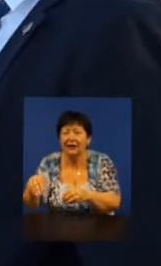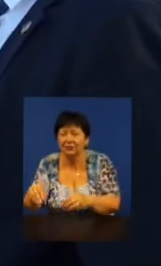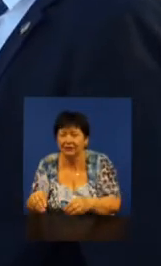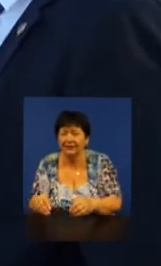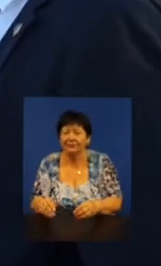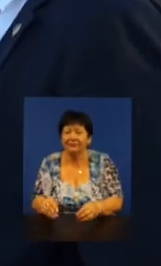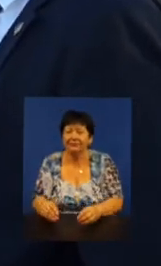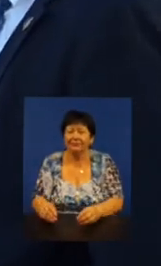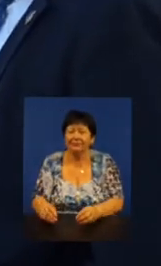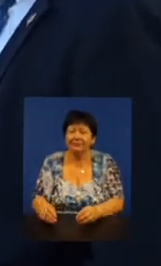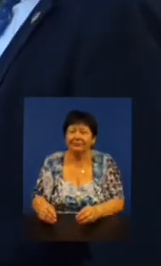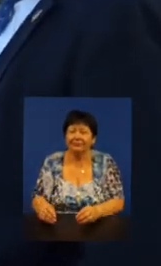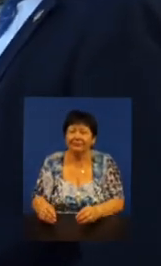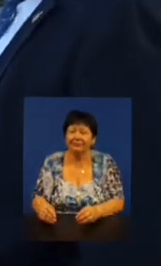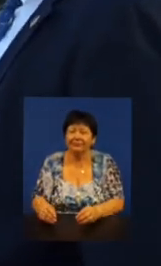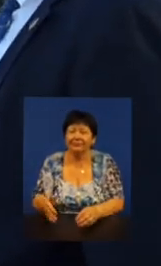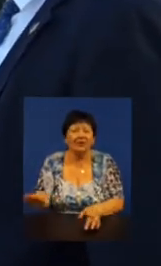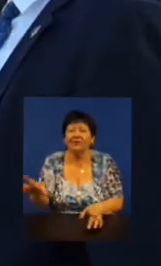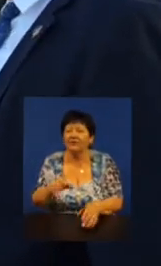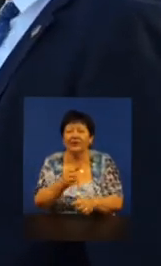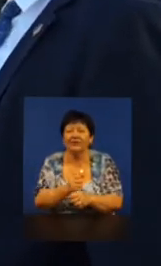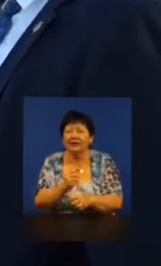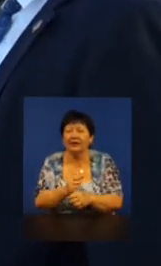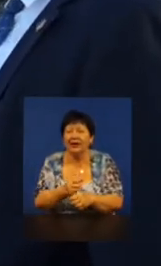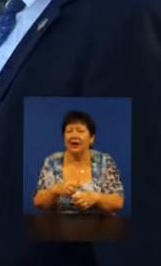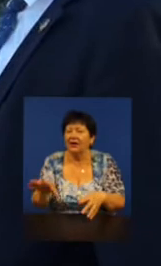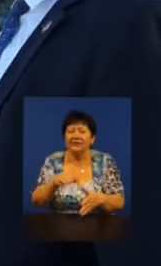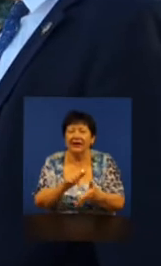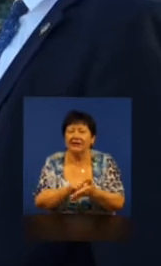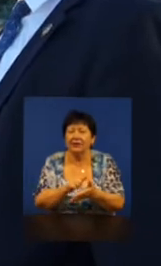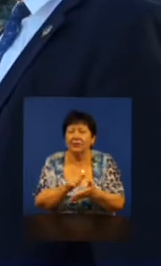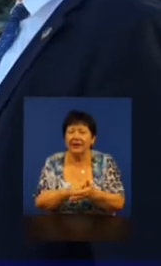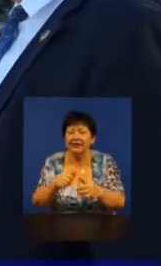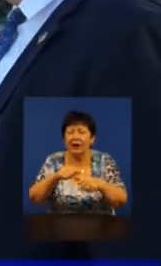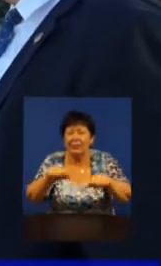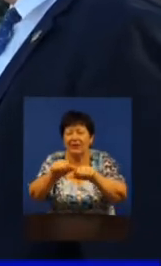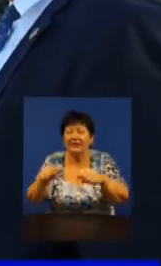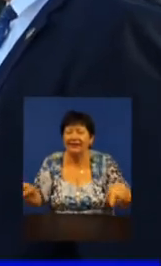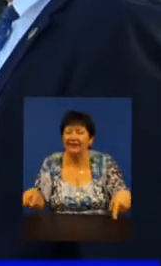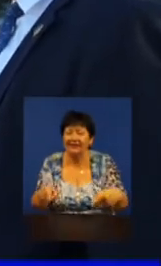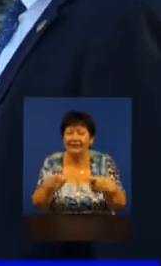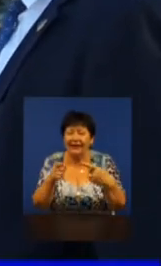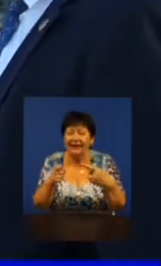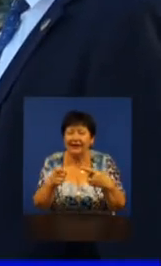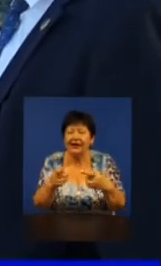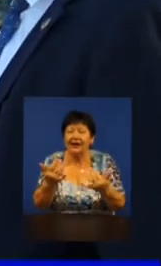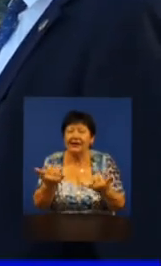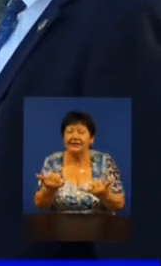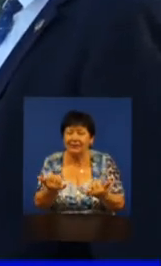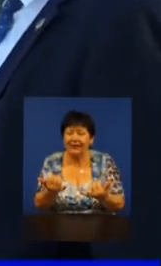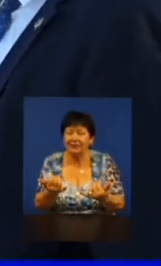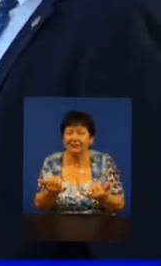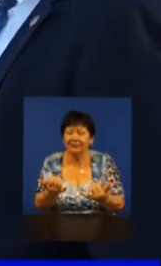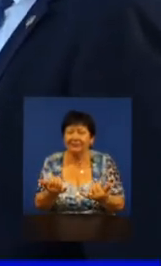дома, некоторые дома были. Мы делали уже процесс вербал, комиссию создавали и теперь подали в